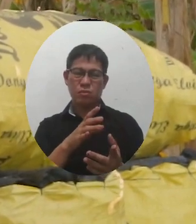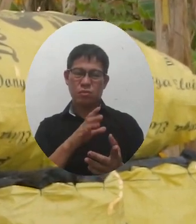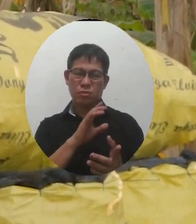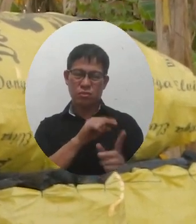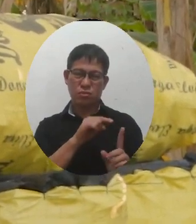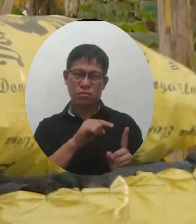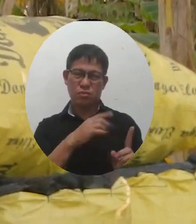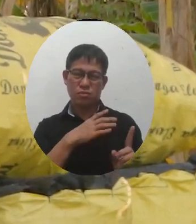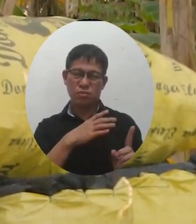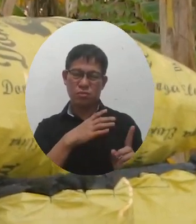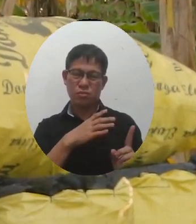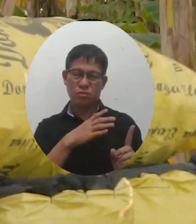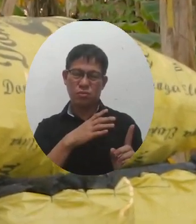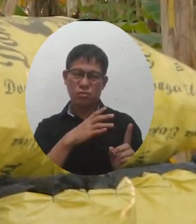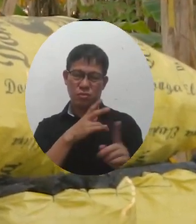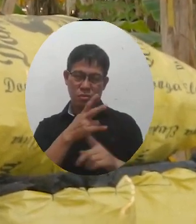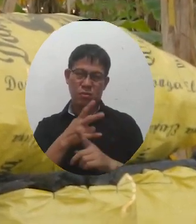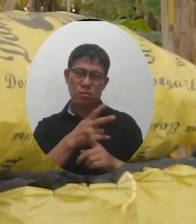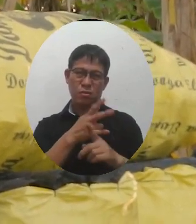na